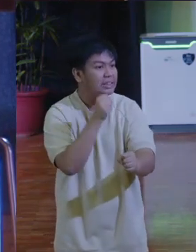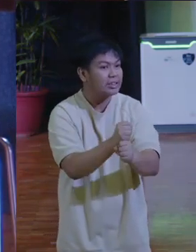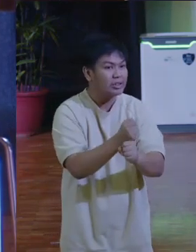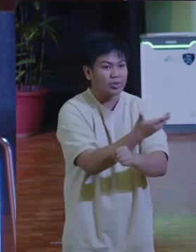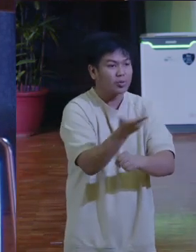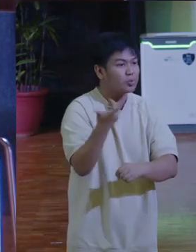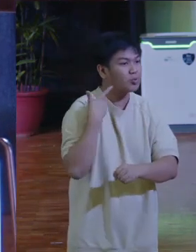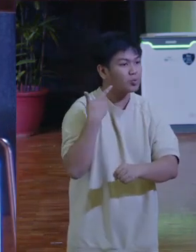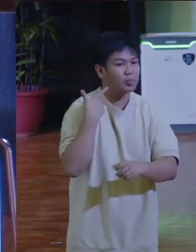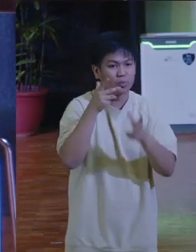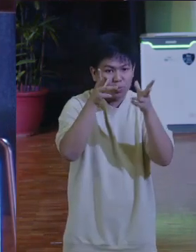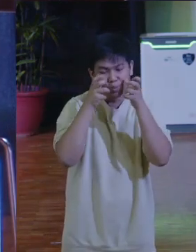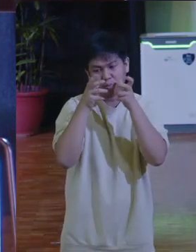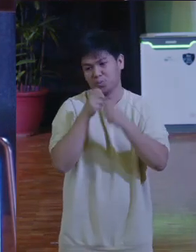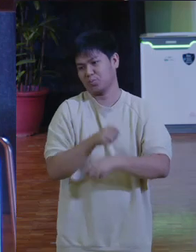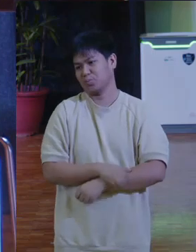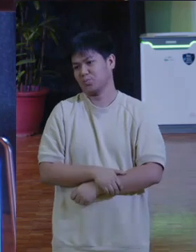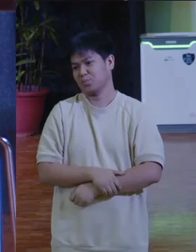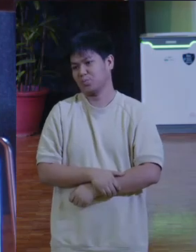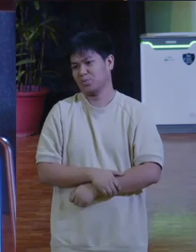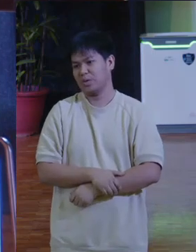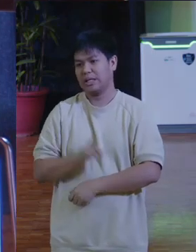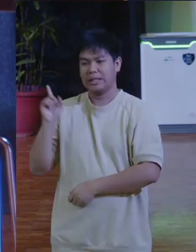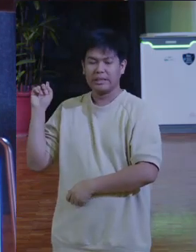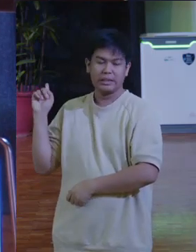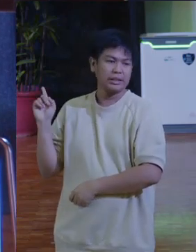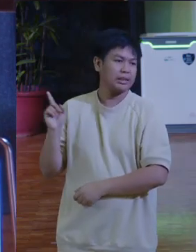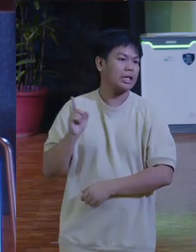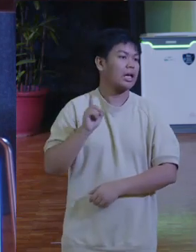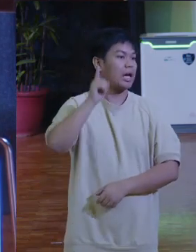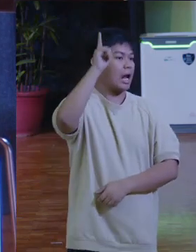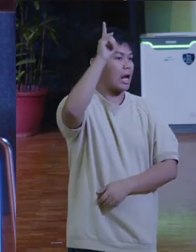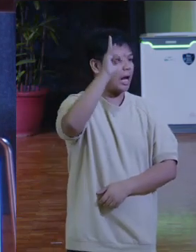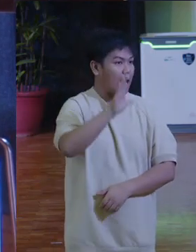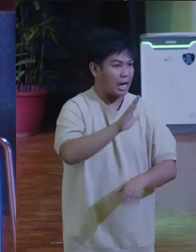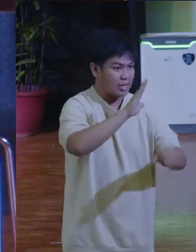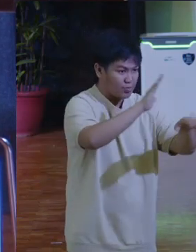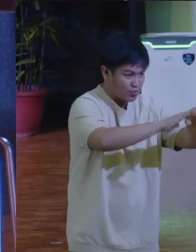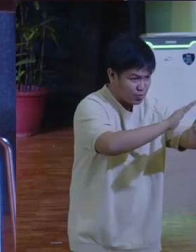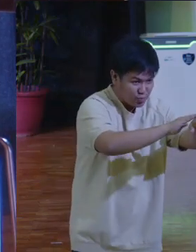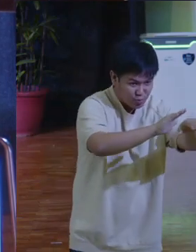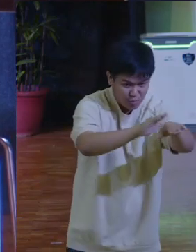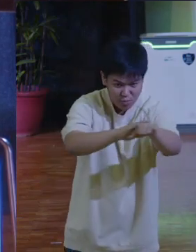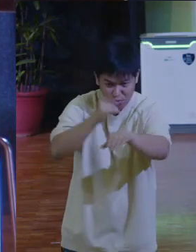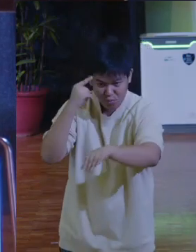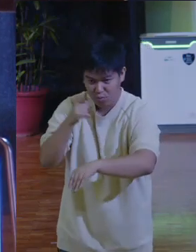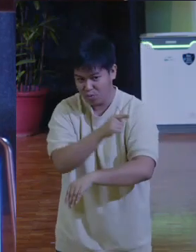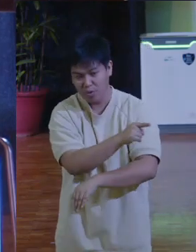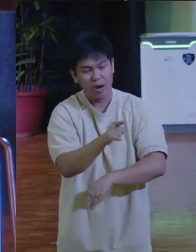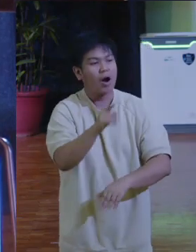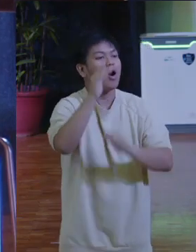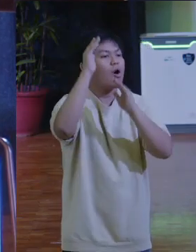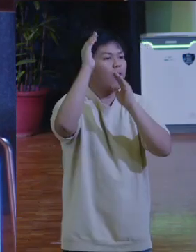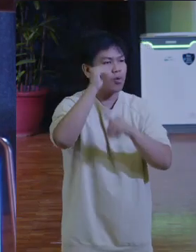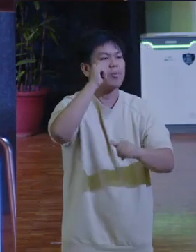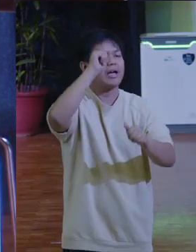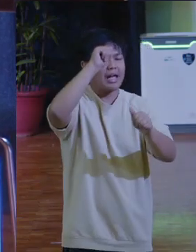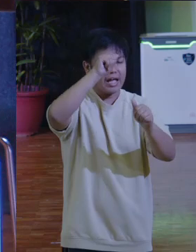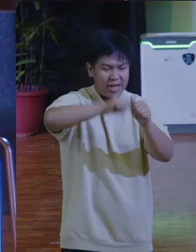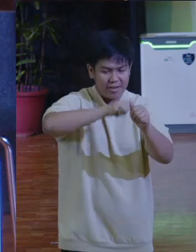hindi nakakarinig? Ang hamon ko po sa inyo, gawin niyo pong araw-araw na